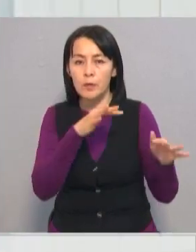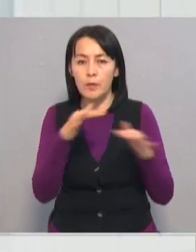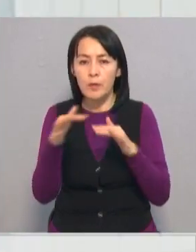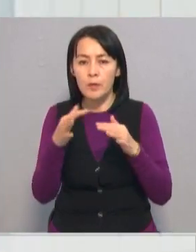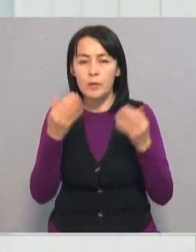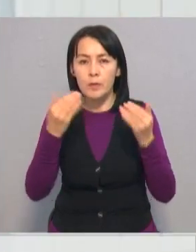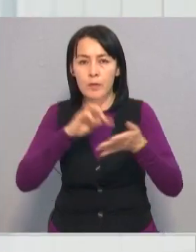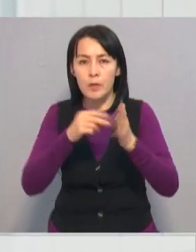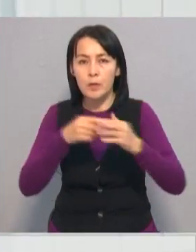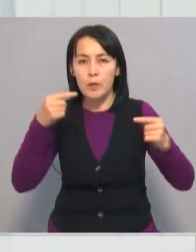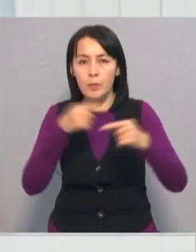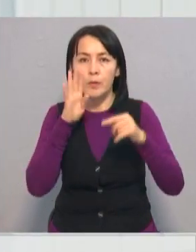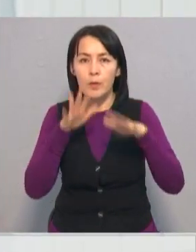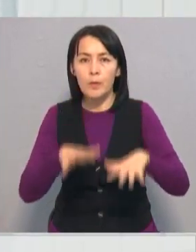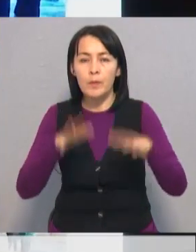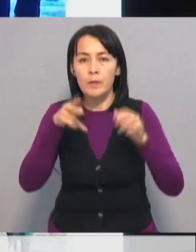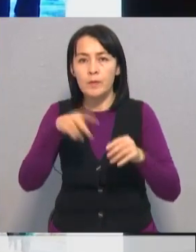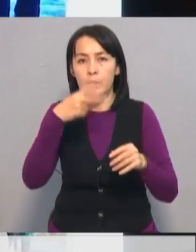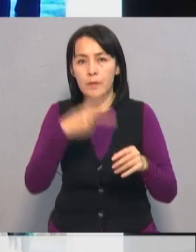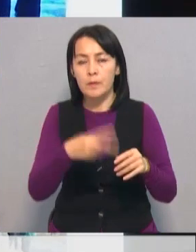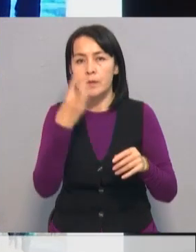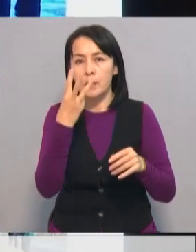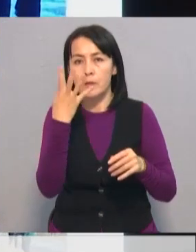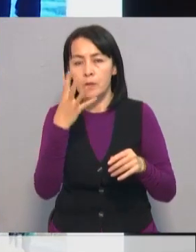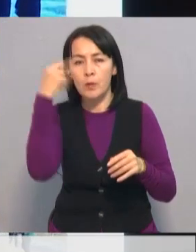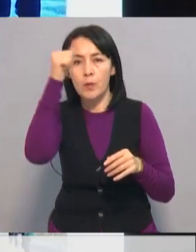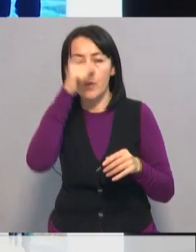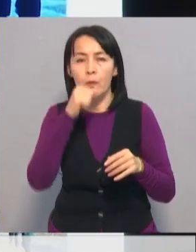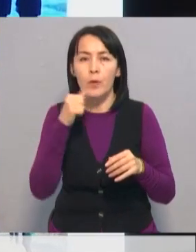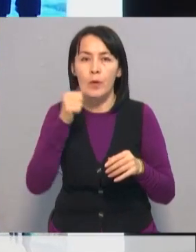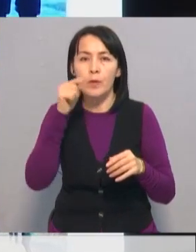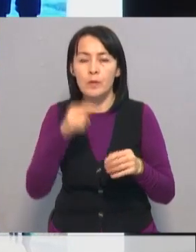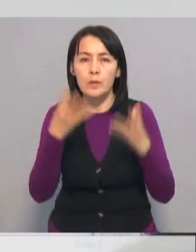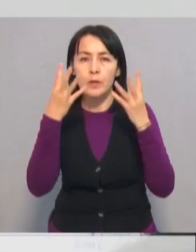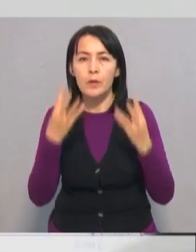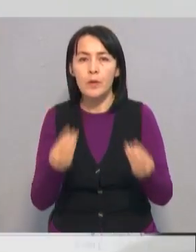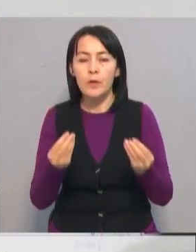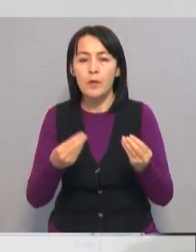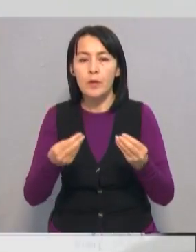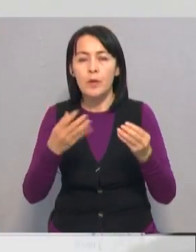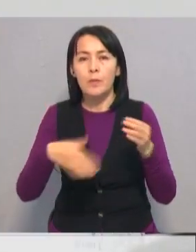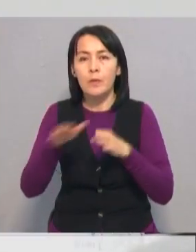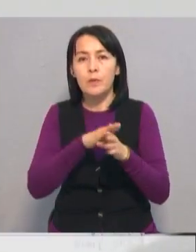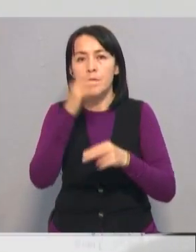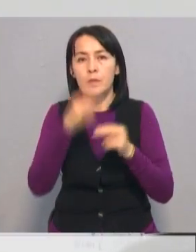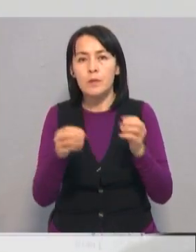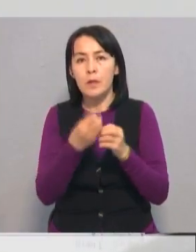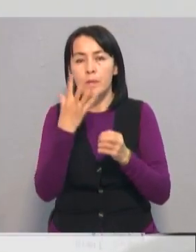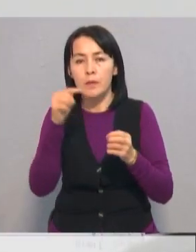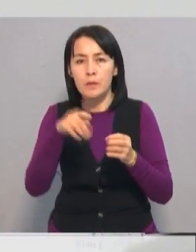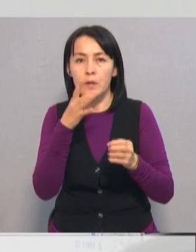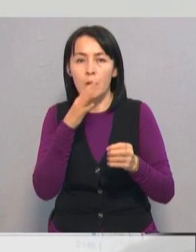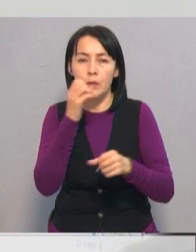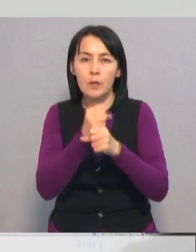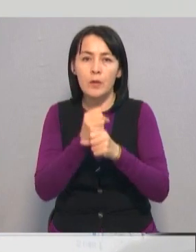инженерного плана против паводков 2023-24 годов на сегодняшний день полностью завершены 15 в настоящее